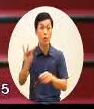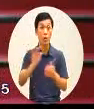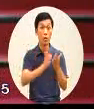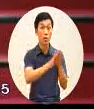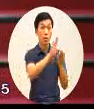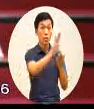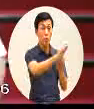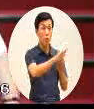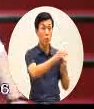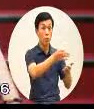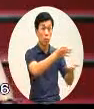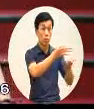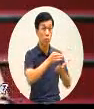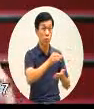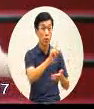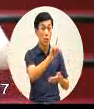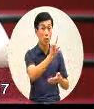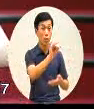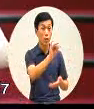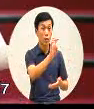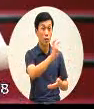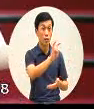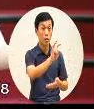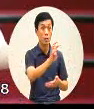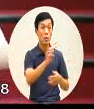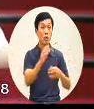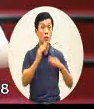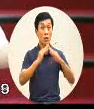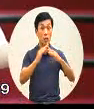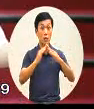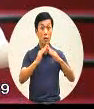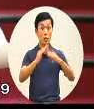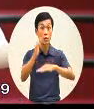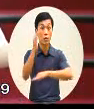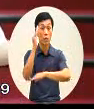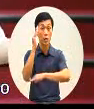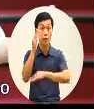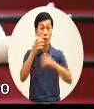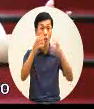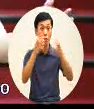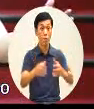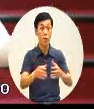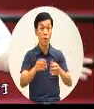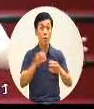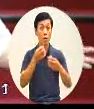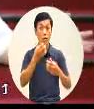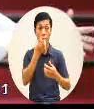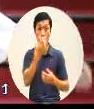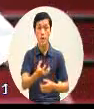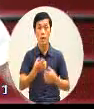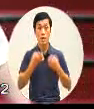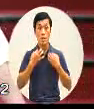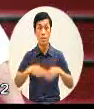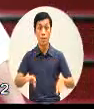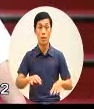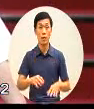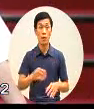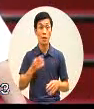征收一百四十块，这样政府做了钱，又兼做白工，又兼有可能处